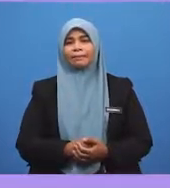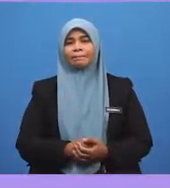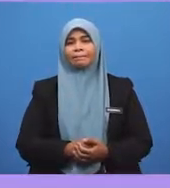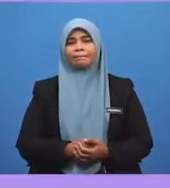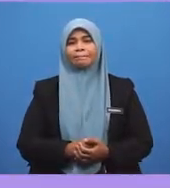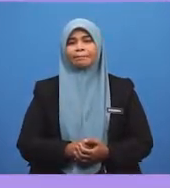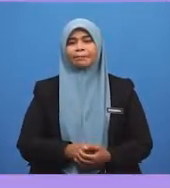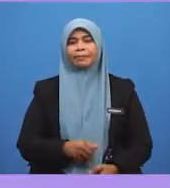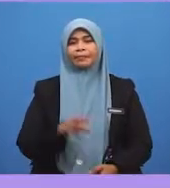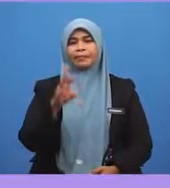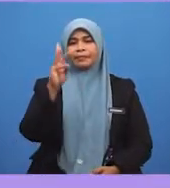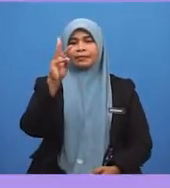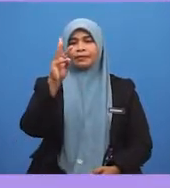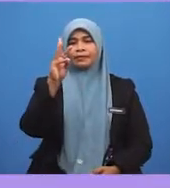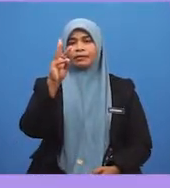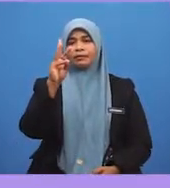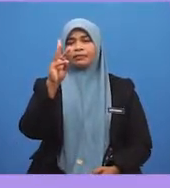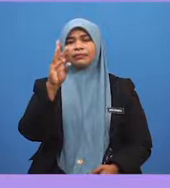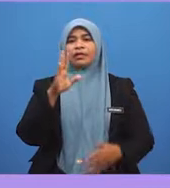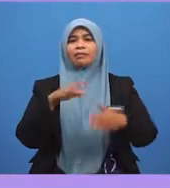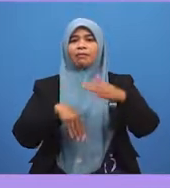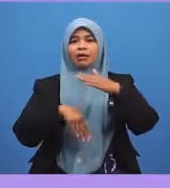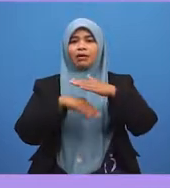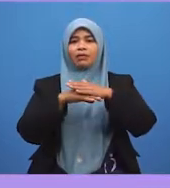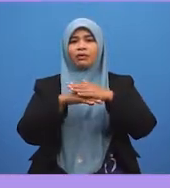Dan yang keenam, bawah.